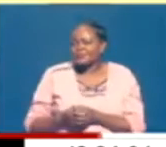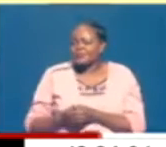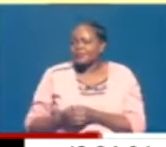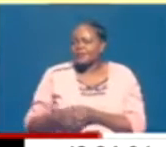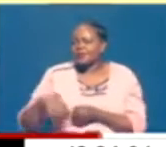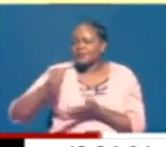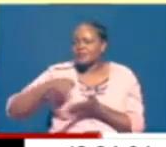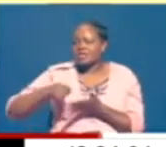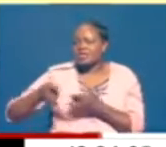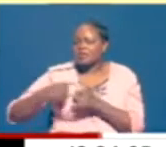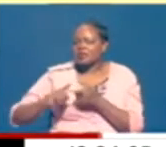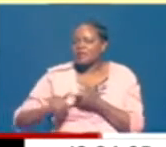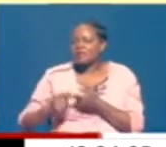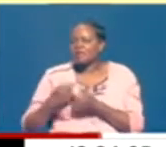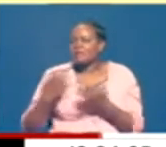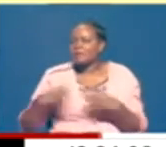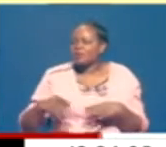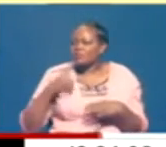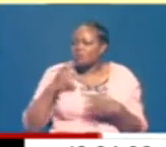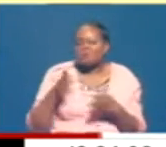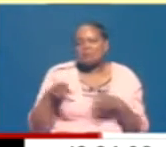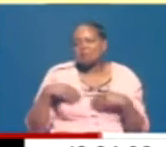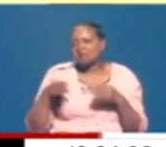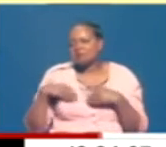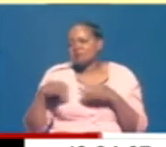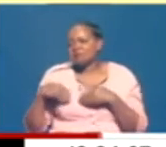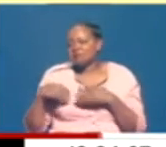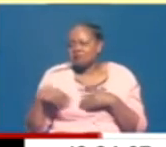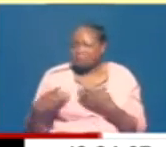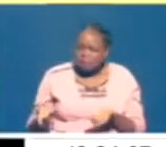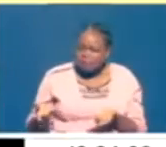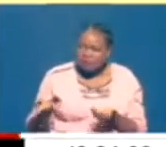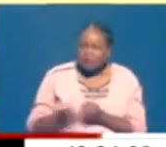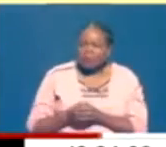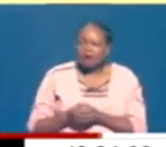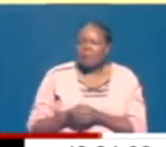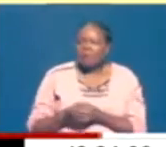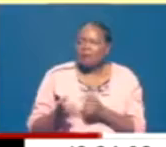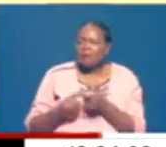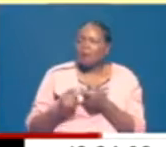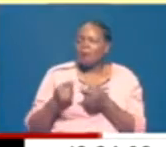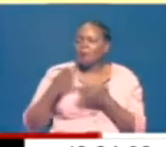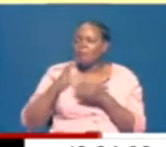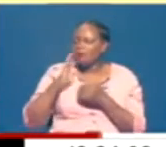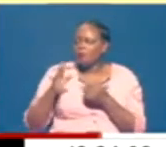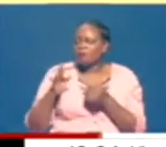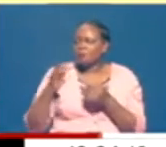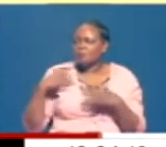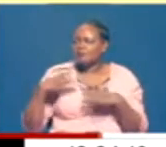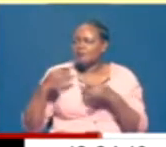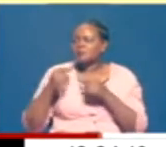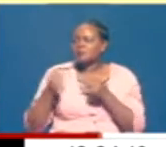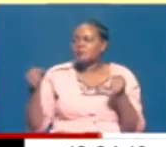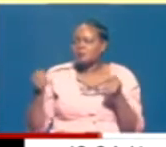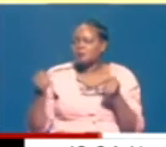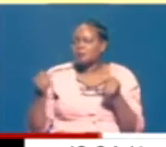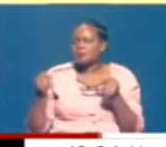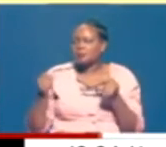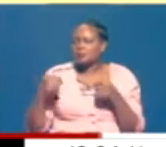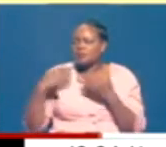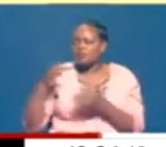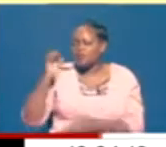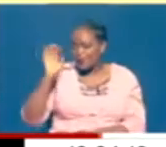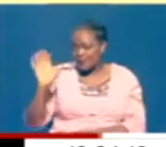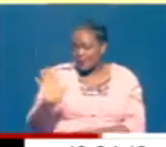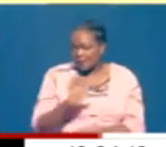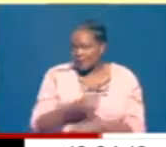alafu labda kila mmoja atasema nimekubaliana na fulani, na labda yule ambaye atapinga ndiye atatoa ile maoni yake, ile maoni